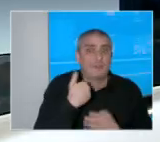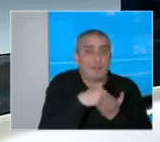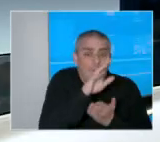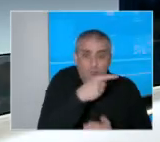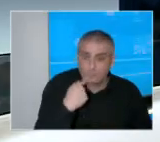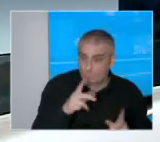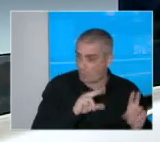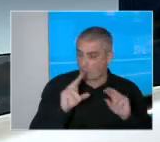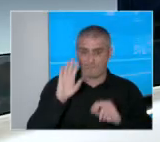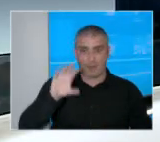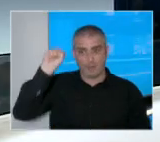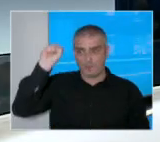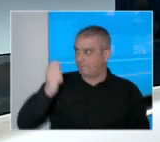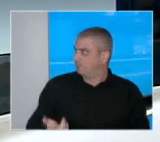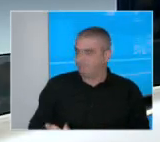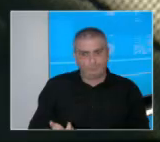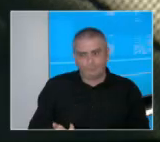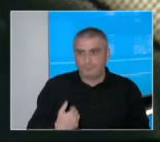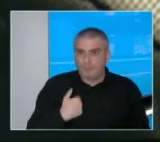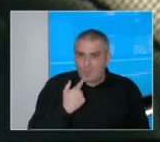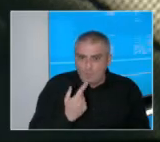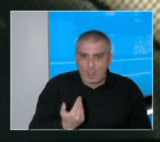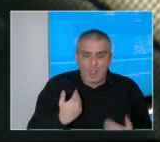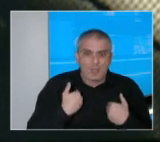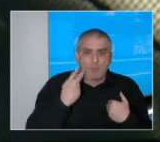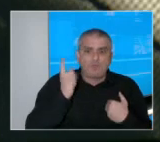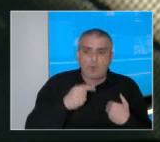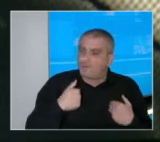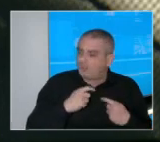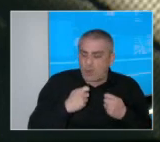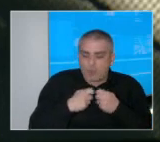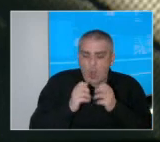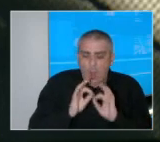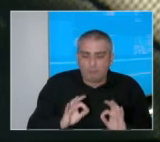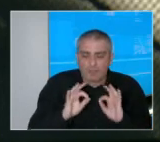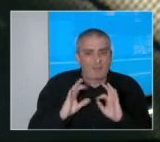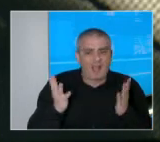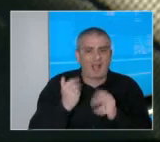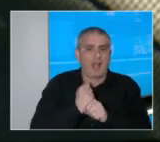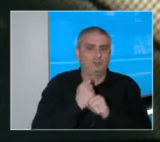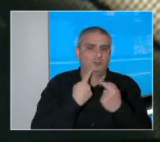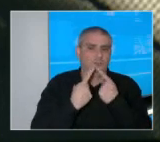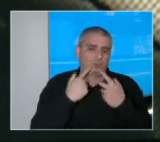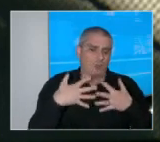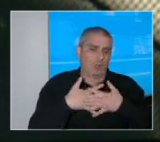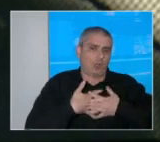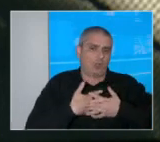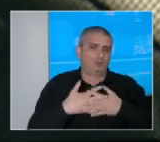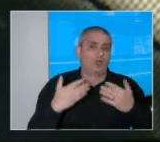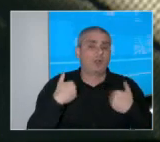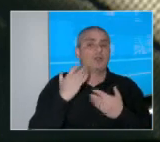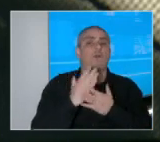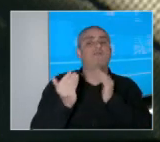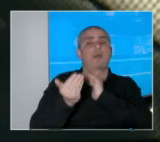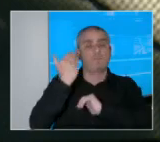תקפת את נתניהו שהשאיר את ימין בחוץ, ואתה אומר את אותו דבר על בן גביר. אני לא אומר שום דבר, פשוט אומר, המחויבות שלנו לא קשורה אנחנו